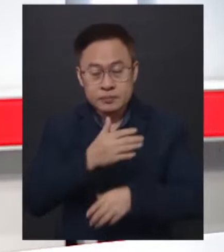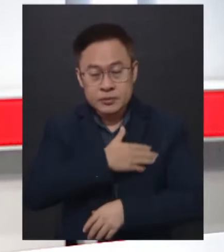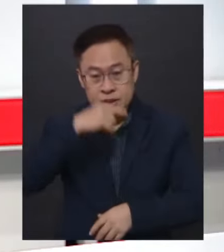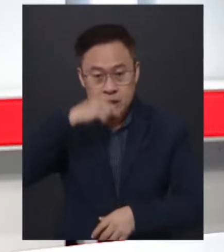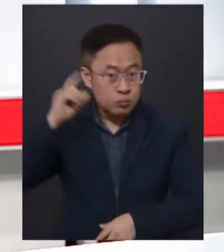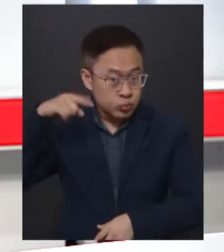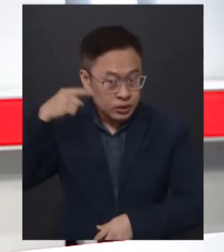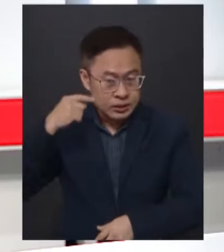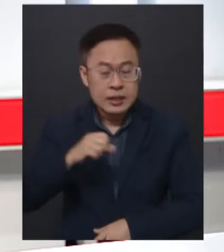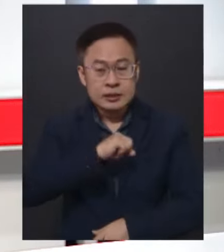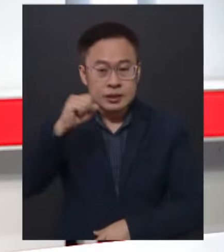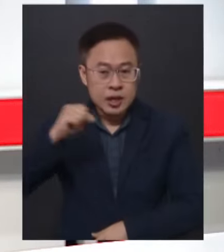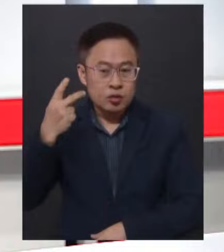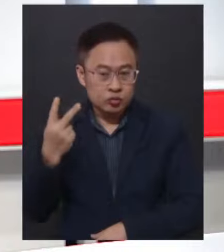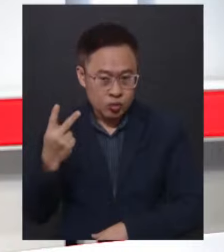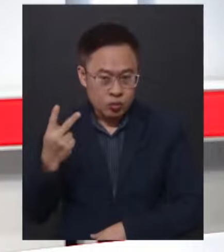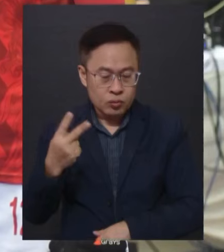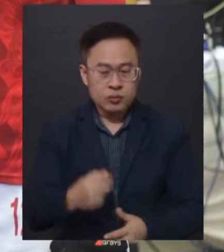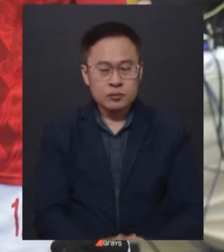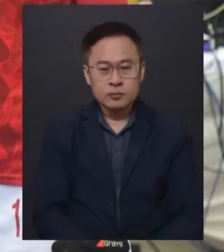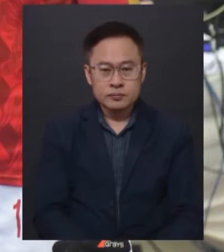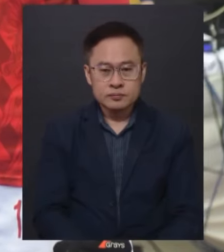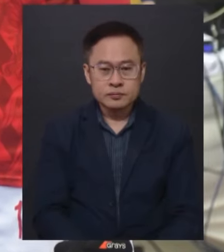สามารถคว้าช้ได้ 2นัดติด